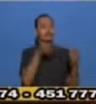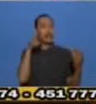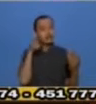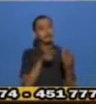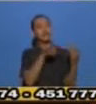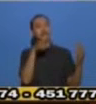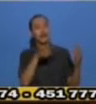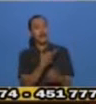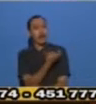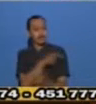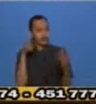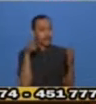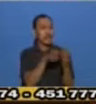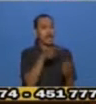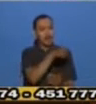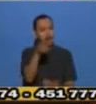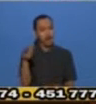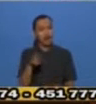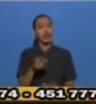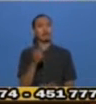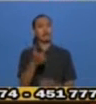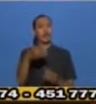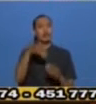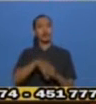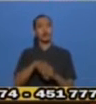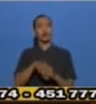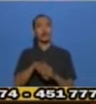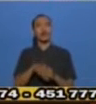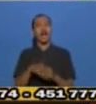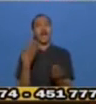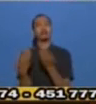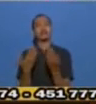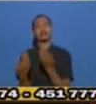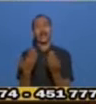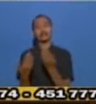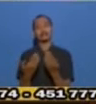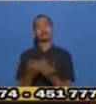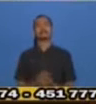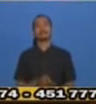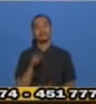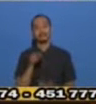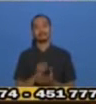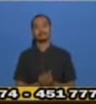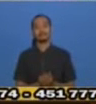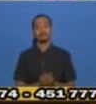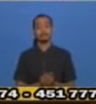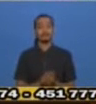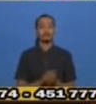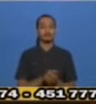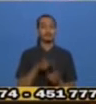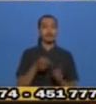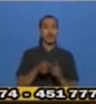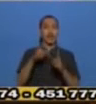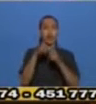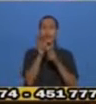mendapatkan vaksinasi itu dapat masuk di dalam aplikasi Piker. Tentu saja teman-teman lintas sektor kayak Dukcapil